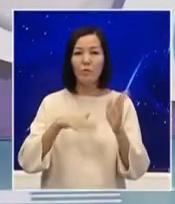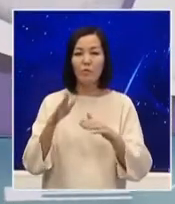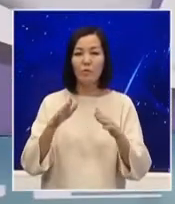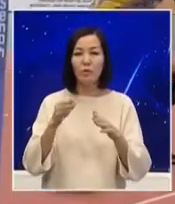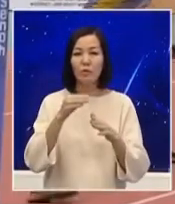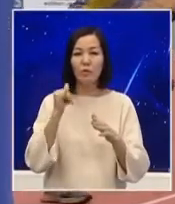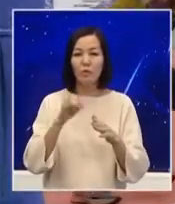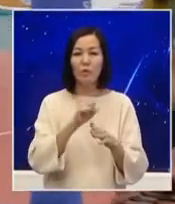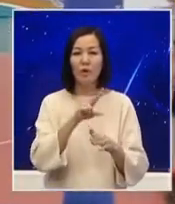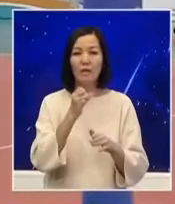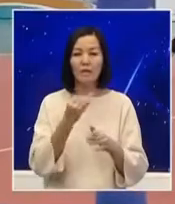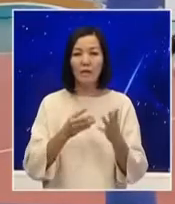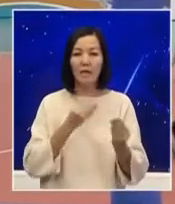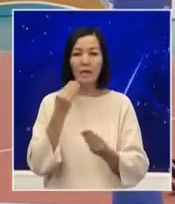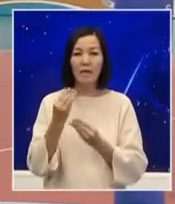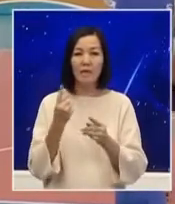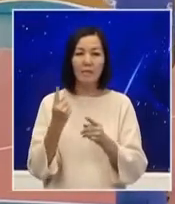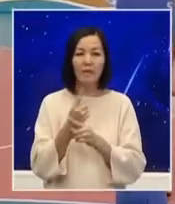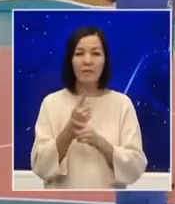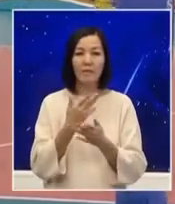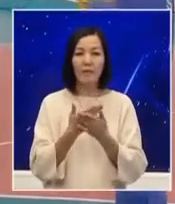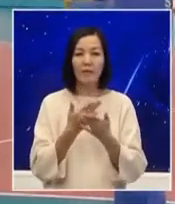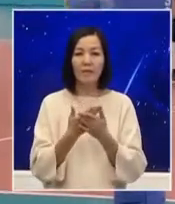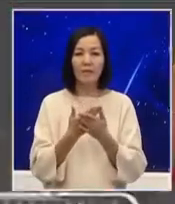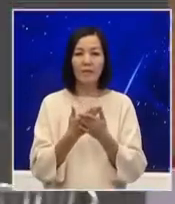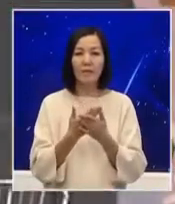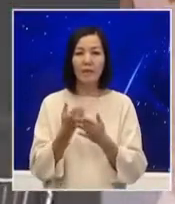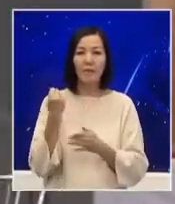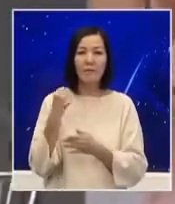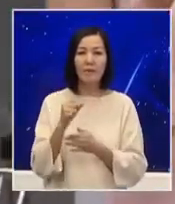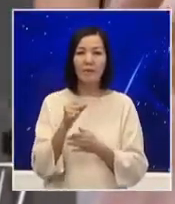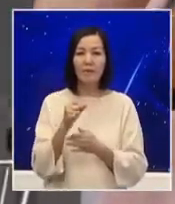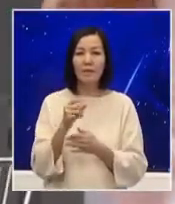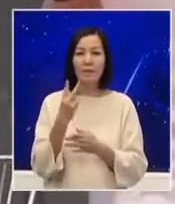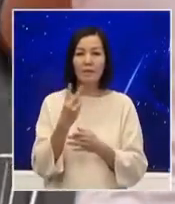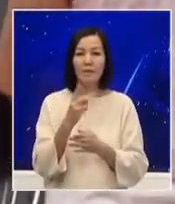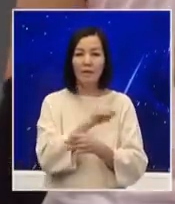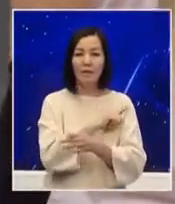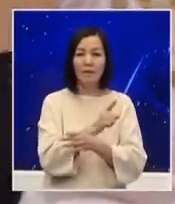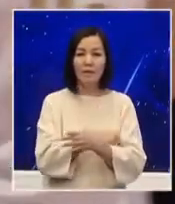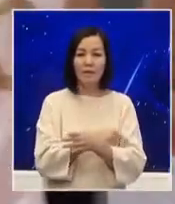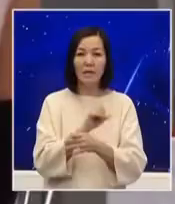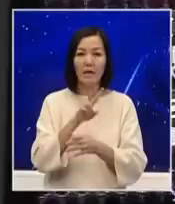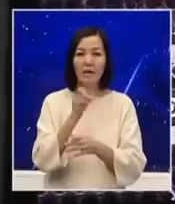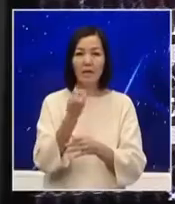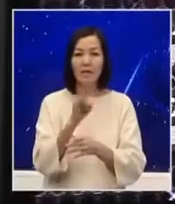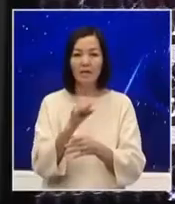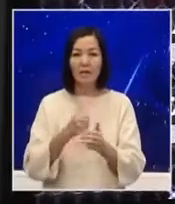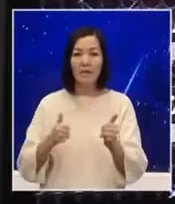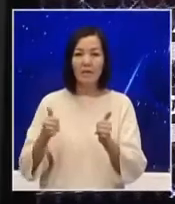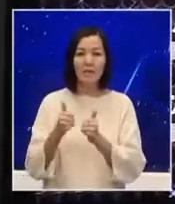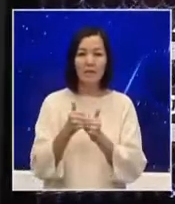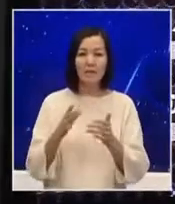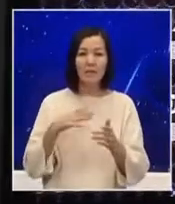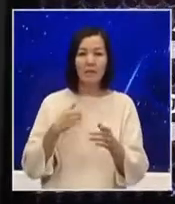ЖТСУ и Алтай. Игра уже первой партии показала, а давать победу просто так никто не намерен. С самого начала Алтай захватил инициативу в свои руки